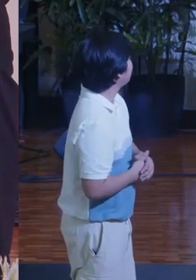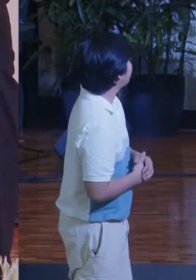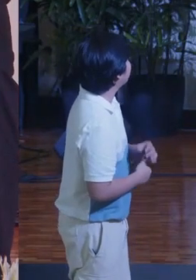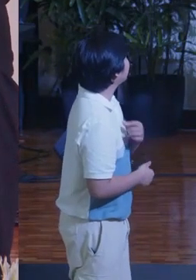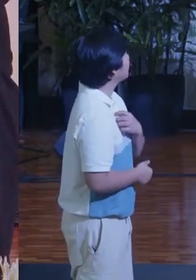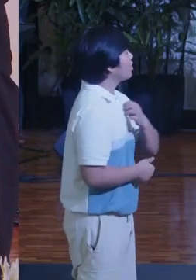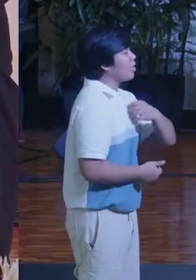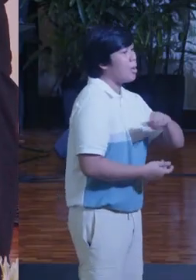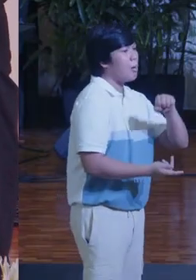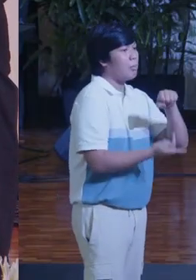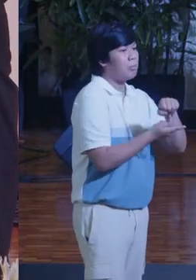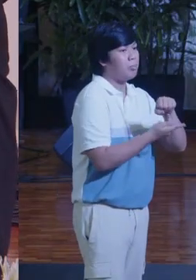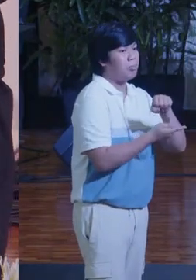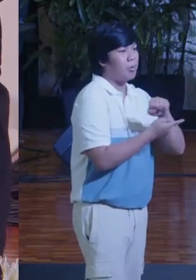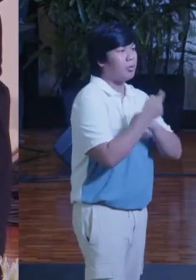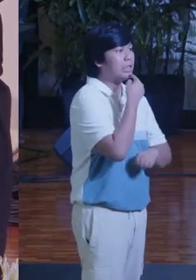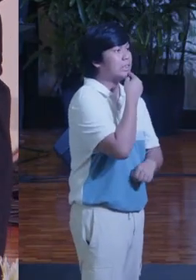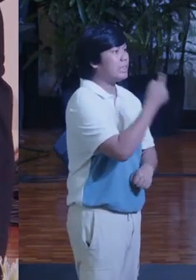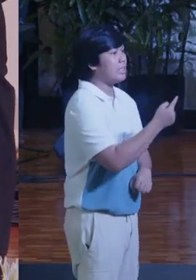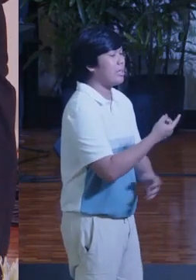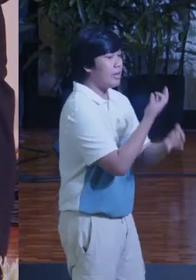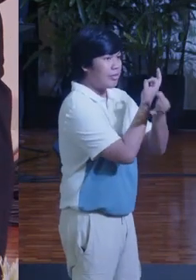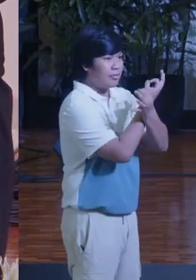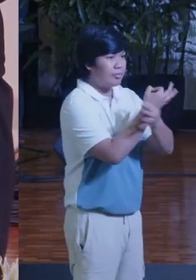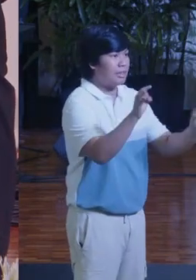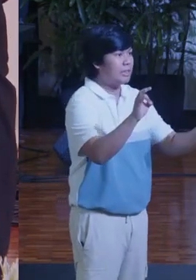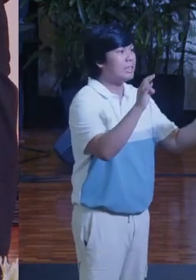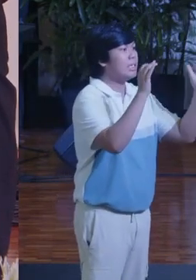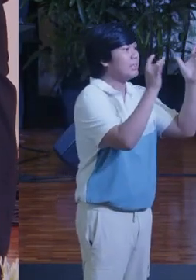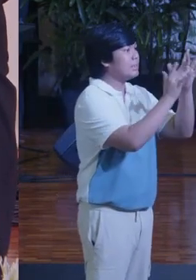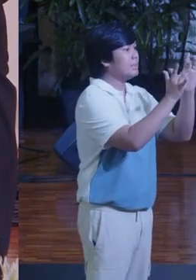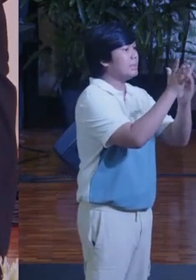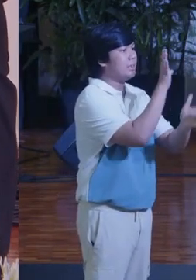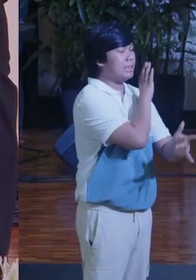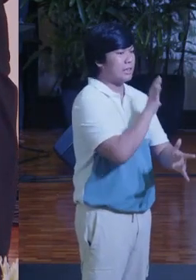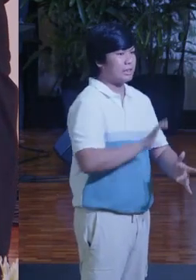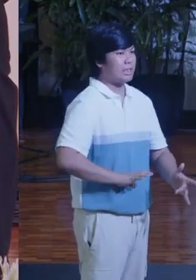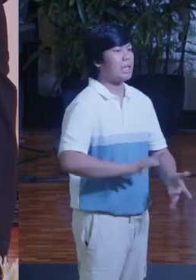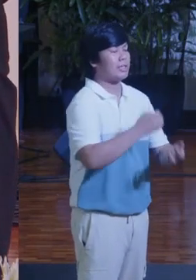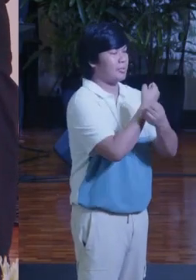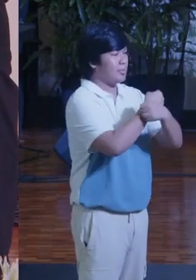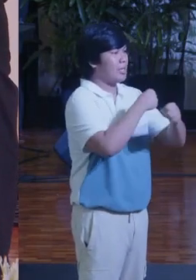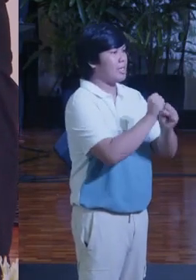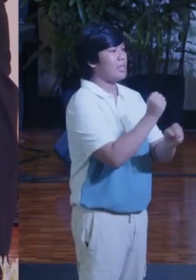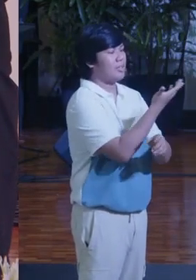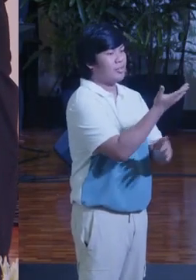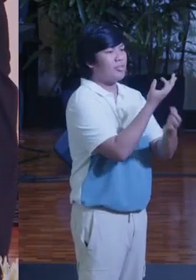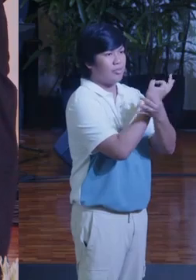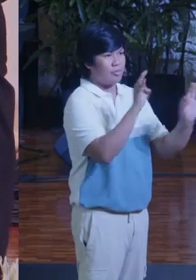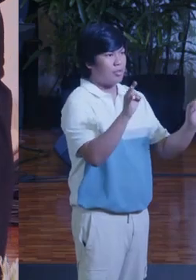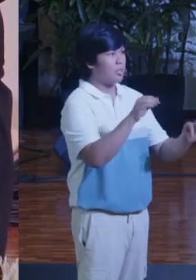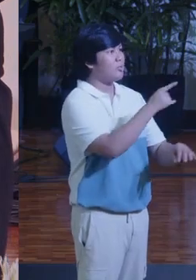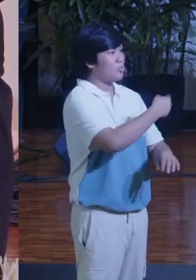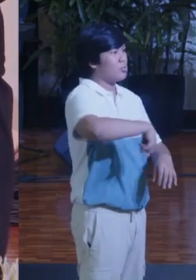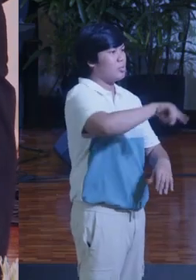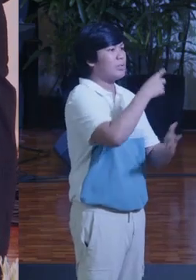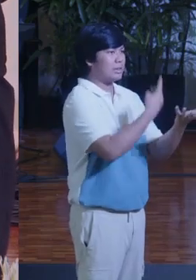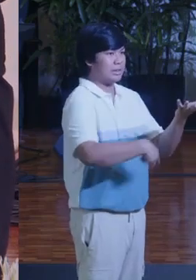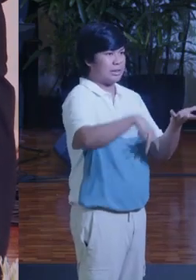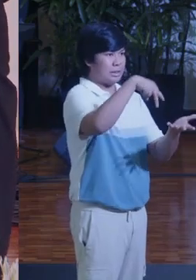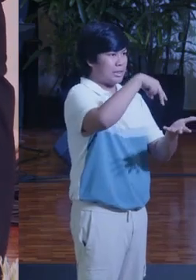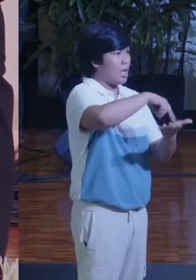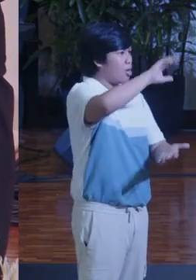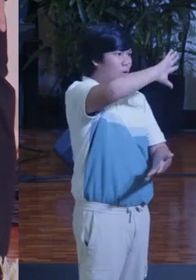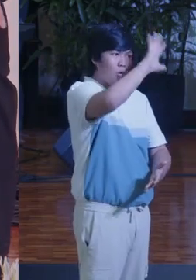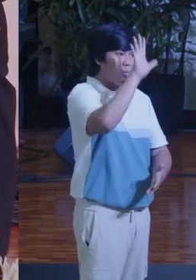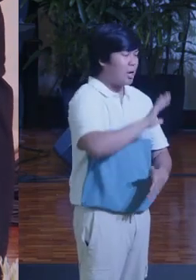ni Pablo doon, for freedom, Christ has set us free. Stand firm therefore, and do not